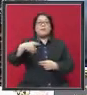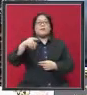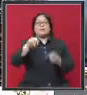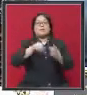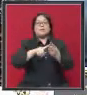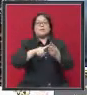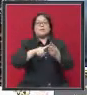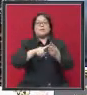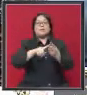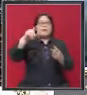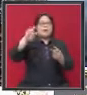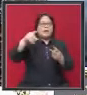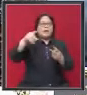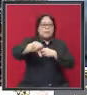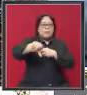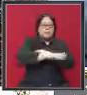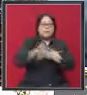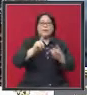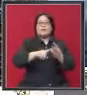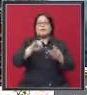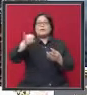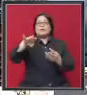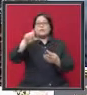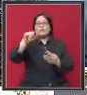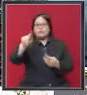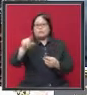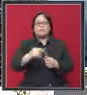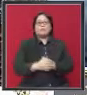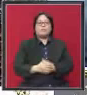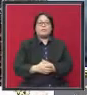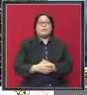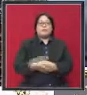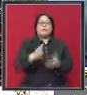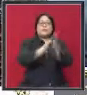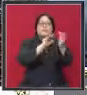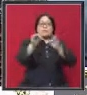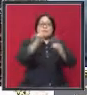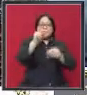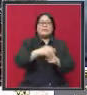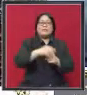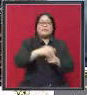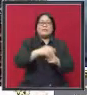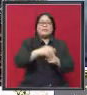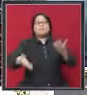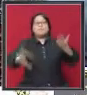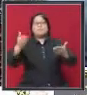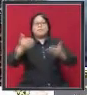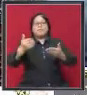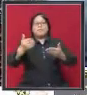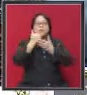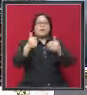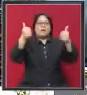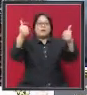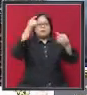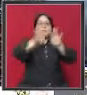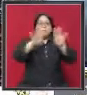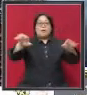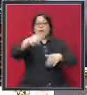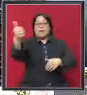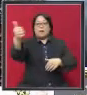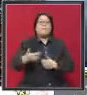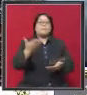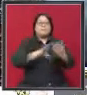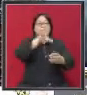Rajang, Ibu Parat, Lembah Pantai sendiri dan Jelutong mengenai perlunya mempertimbangkan bantuan khas untuk Barisan Harapan yang